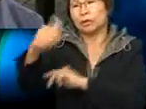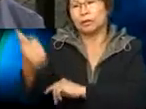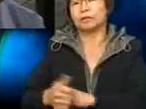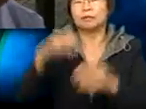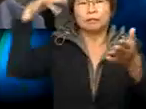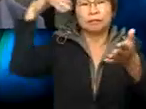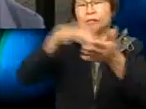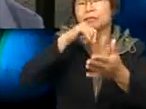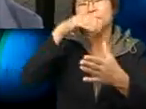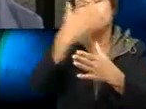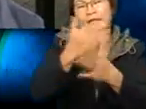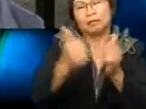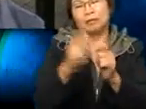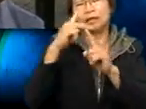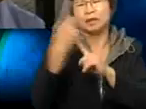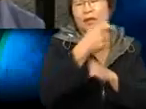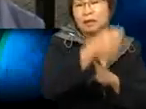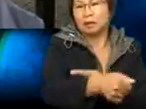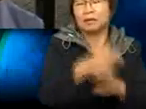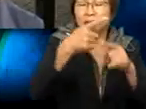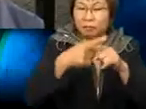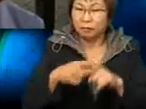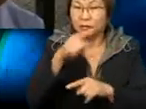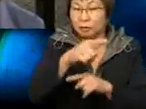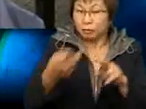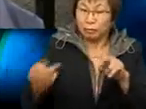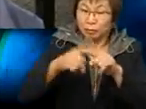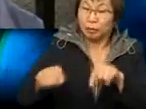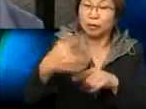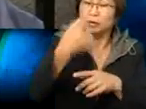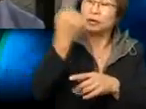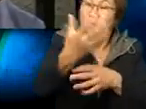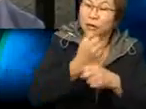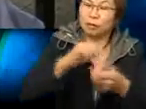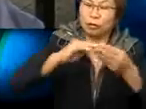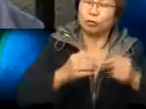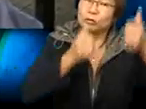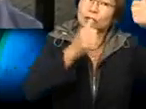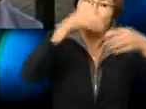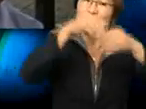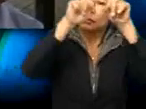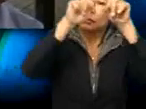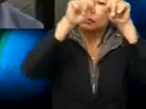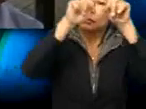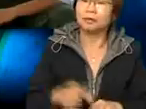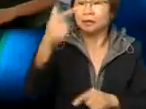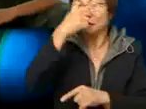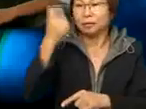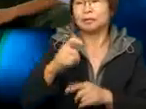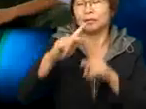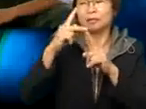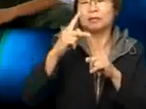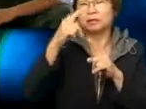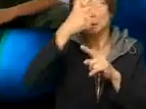pelajaran kau sedikit pun tak terganggu dengan keadaan kau. Malah kau selalu mendapat nombor satu dalam peperiksaan.